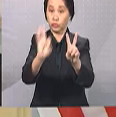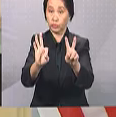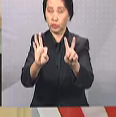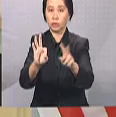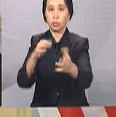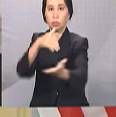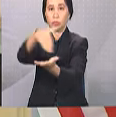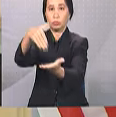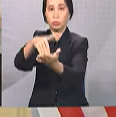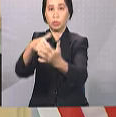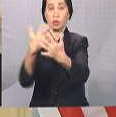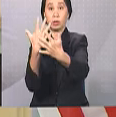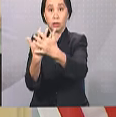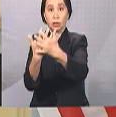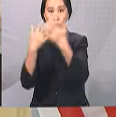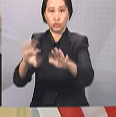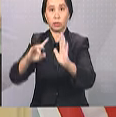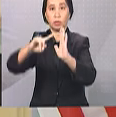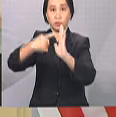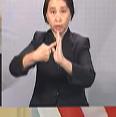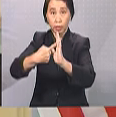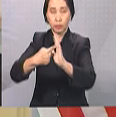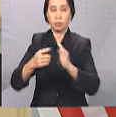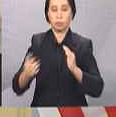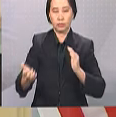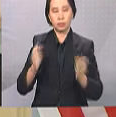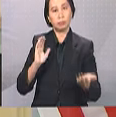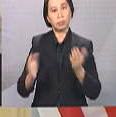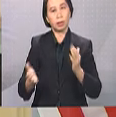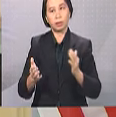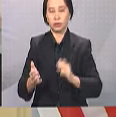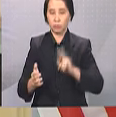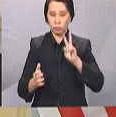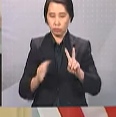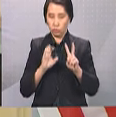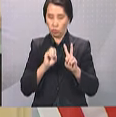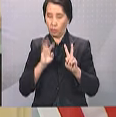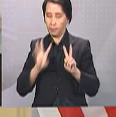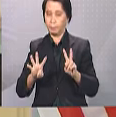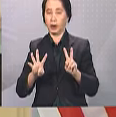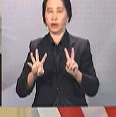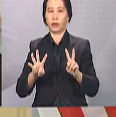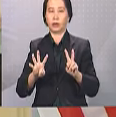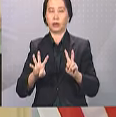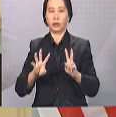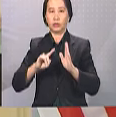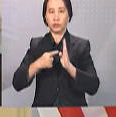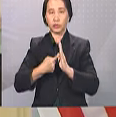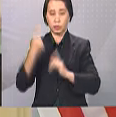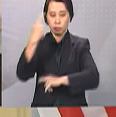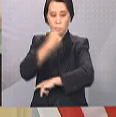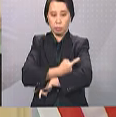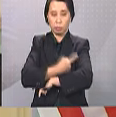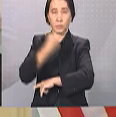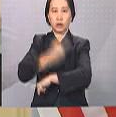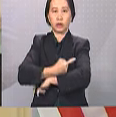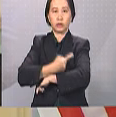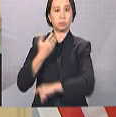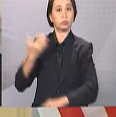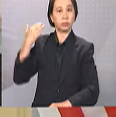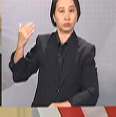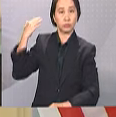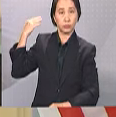pusat kuarantin telah beroperasi berbanding dengan 204 yang beroperasi pada hari-hari